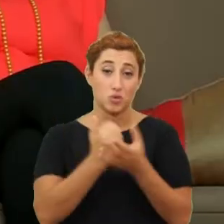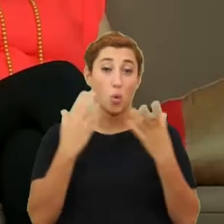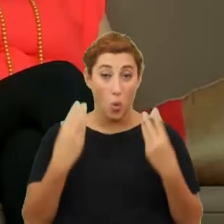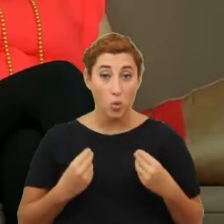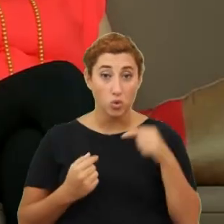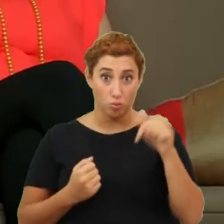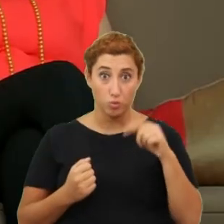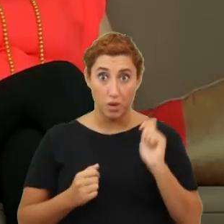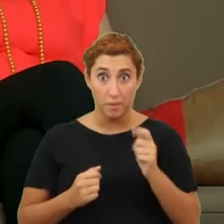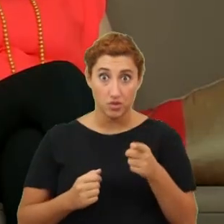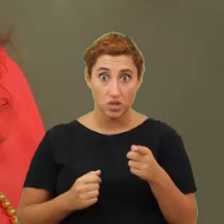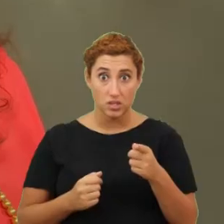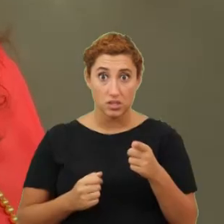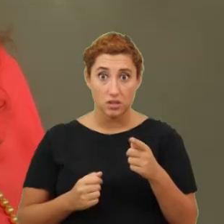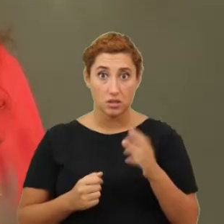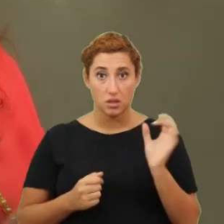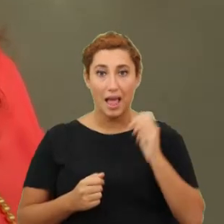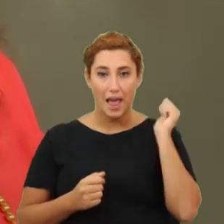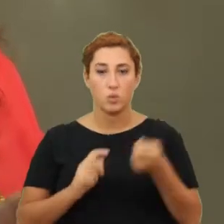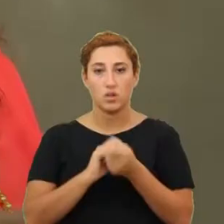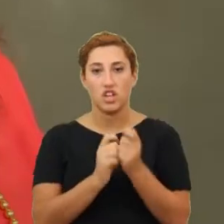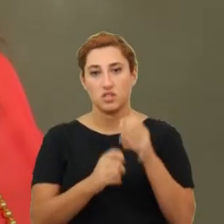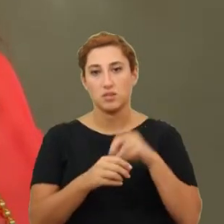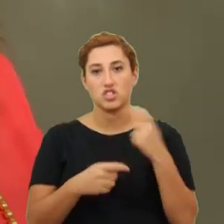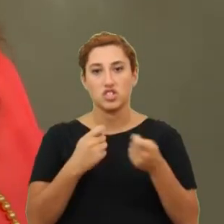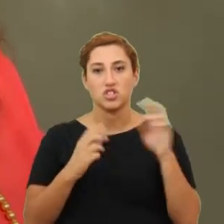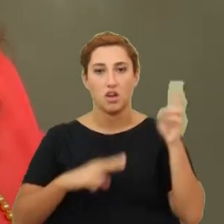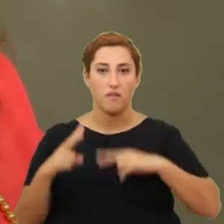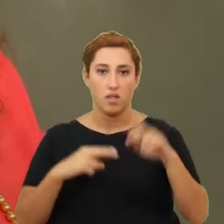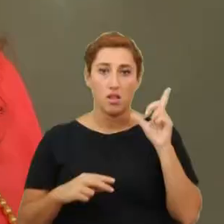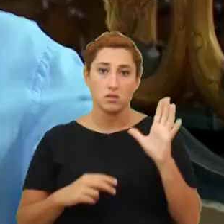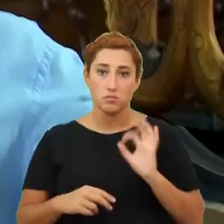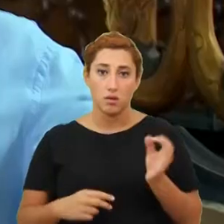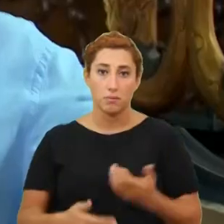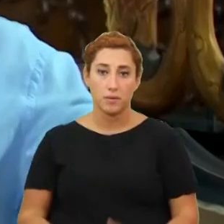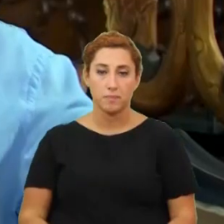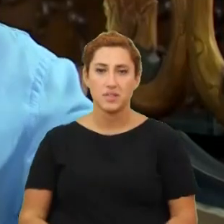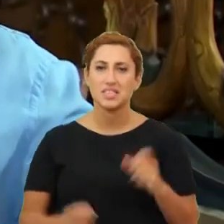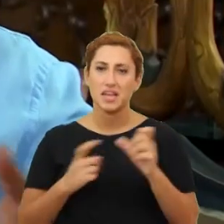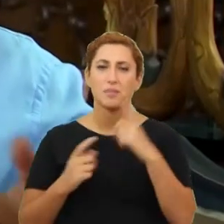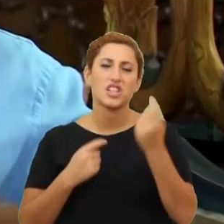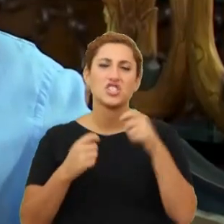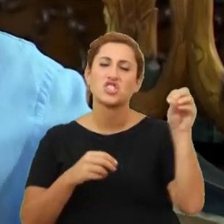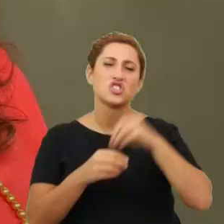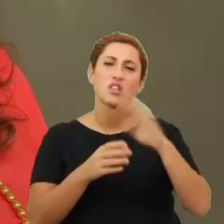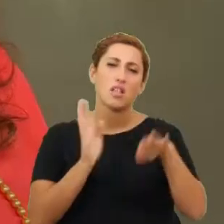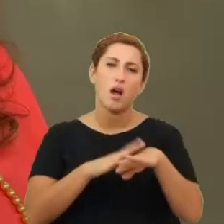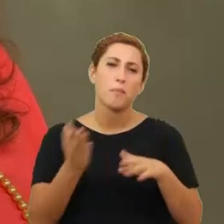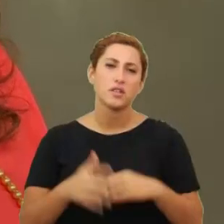geçince bunları mı yapacaksın? Her gün değiştirmek için iş kıyafetleri lazım tabii. Şefi şirkette ne